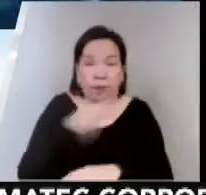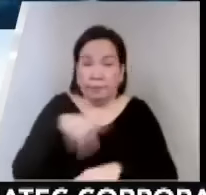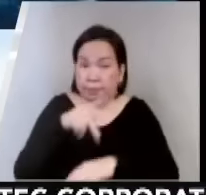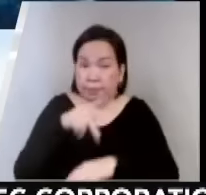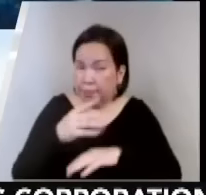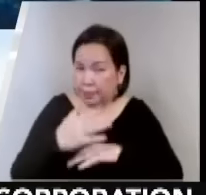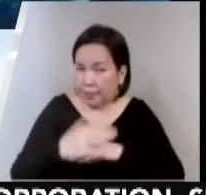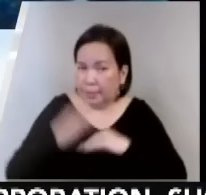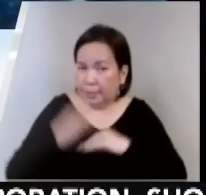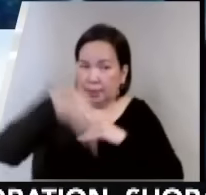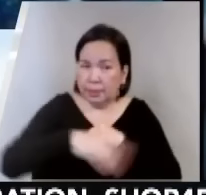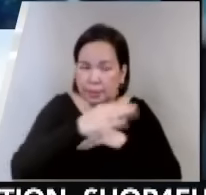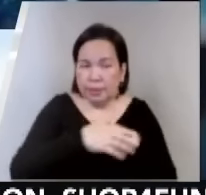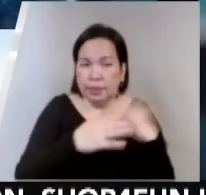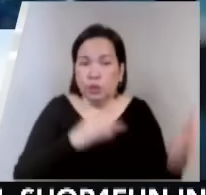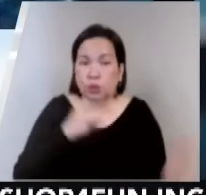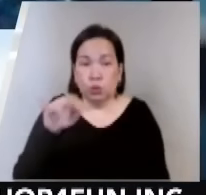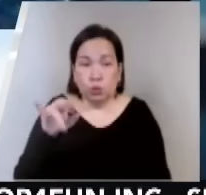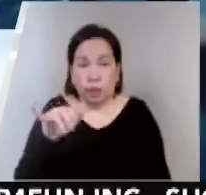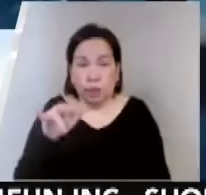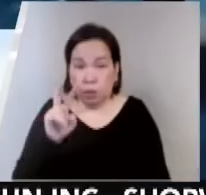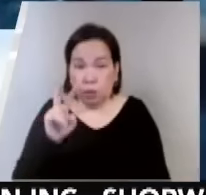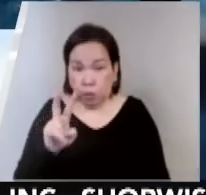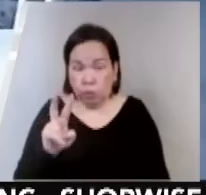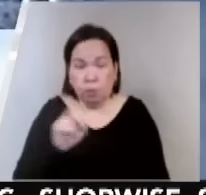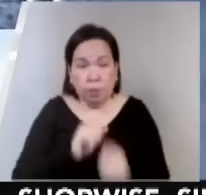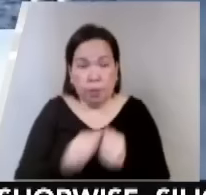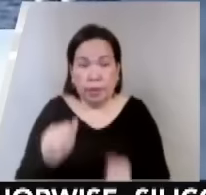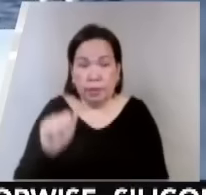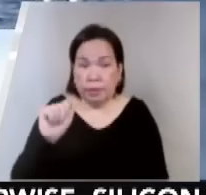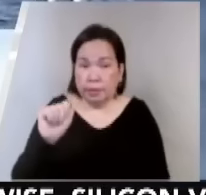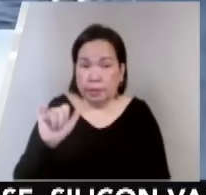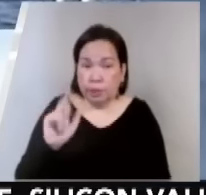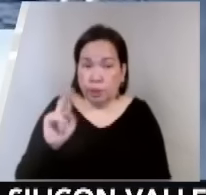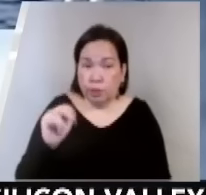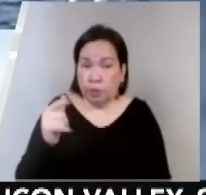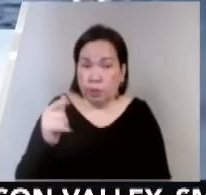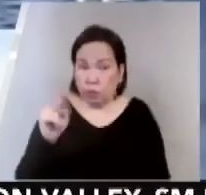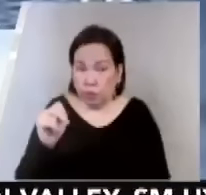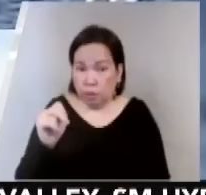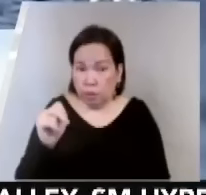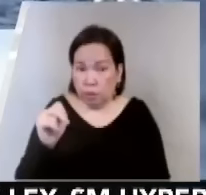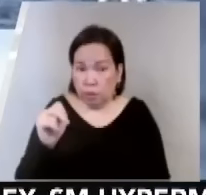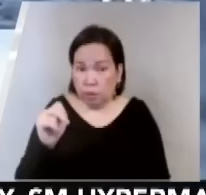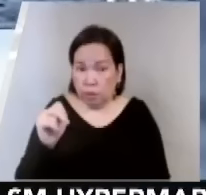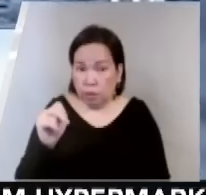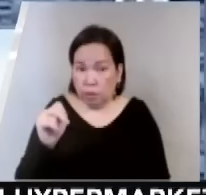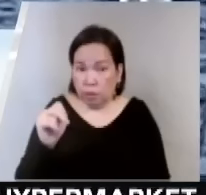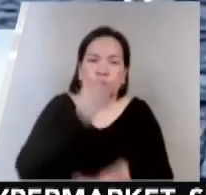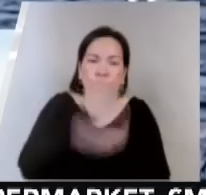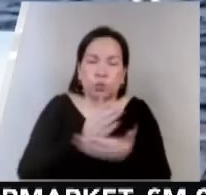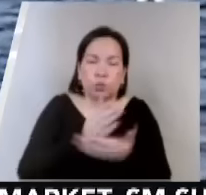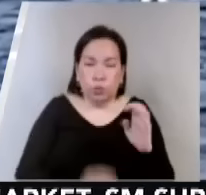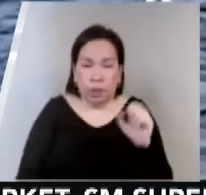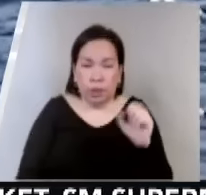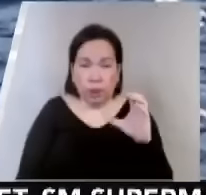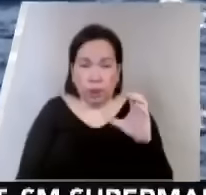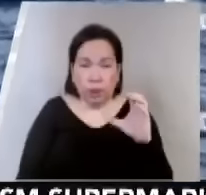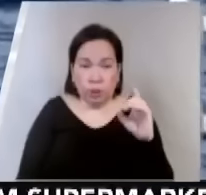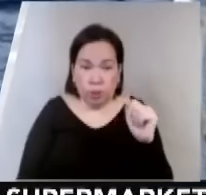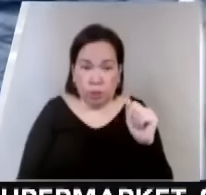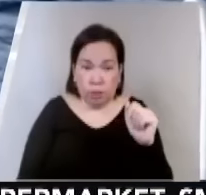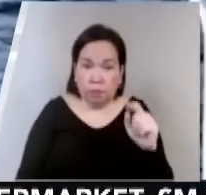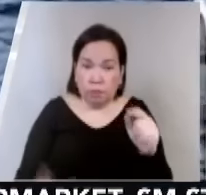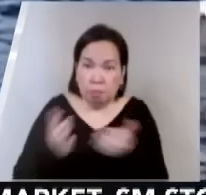ito sa may Ayungin Shoal bago nanatili sa Escoda. Nang dumating sa Escoda, agad ni radio challenge ng PCG ang